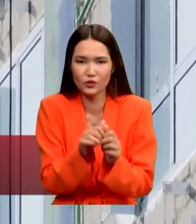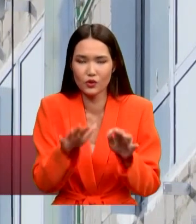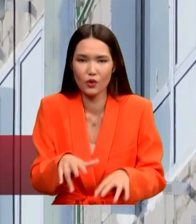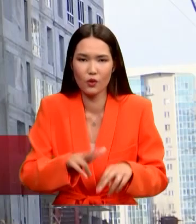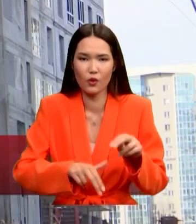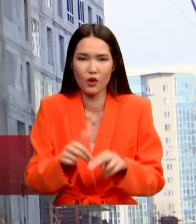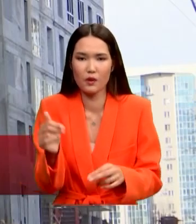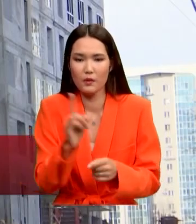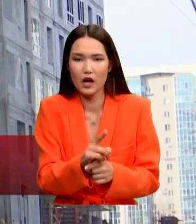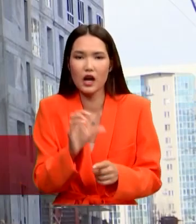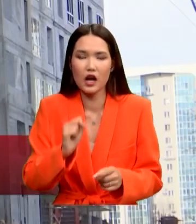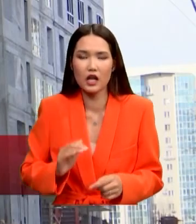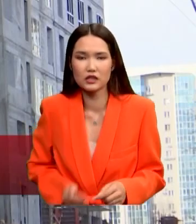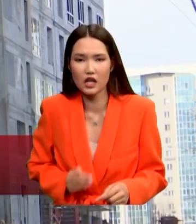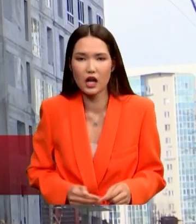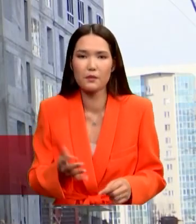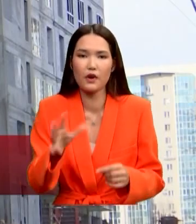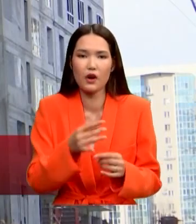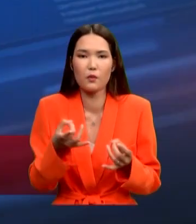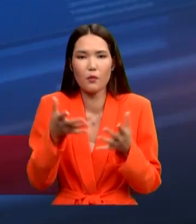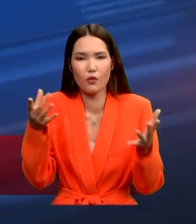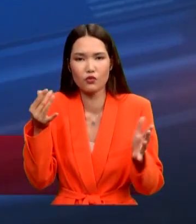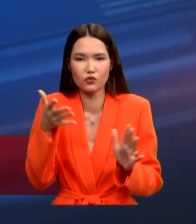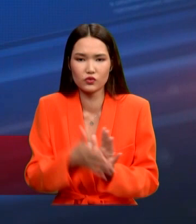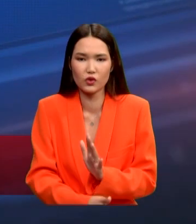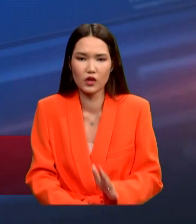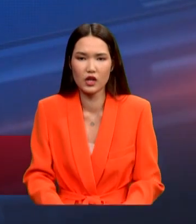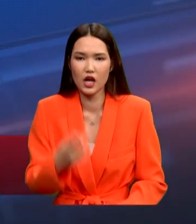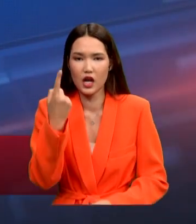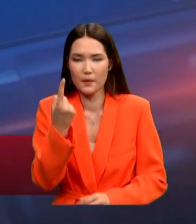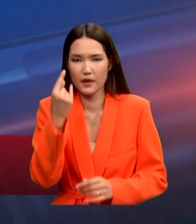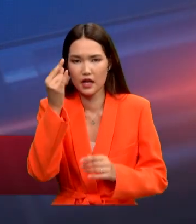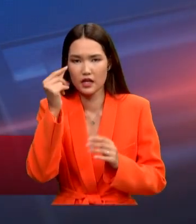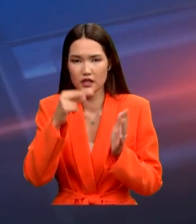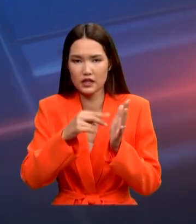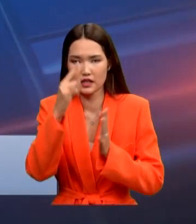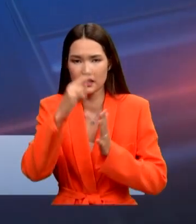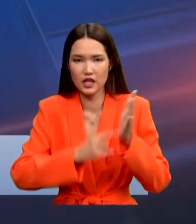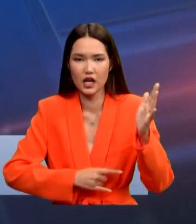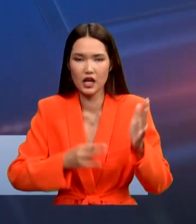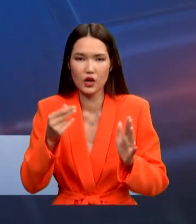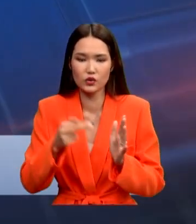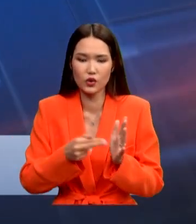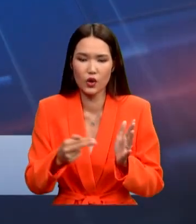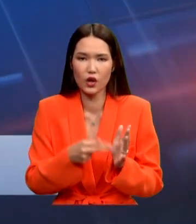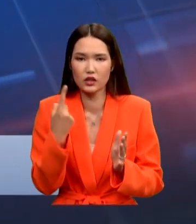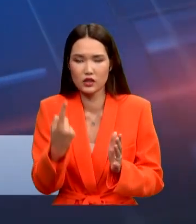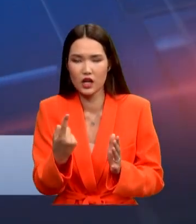құрылғысын орнатады. Ал бұл компания үшін артық шығын, дейді Арман. Бір терезенің құны, мысалы, 1,5 терезенің